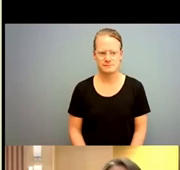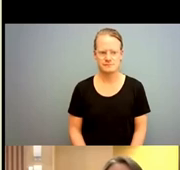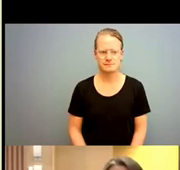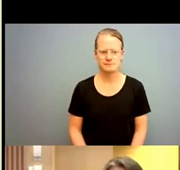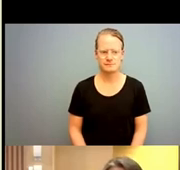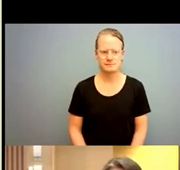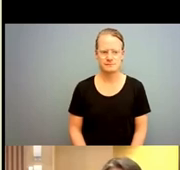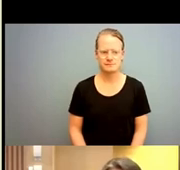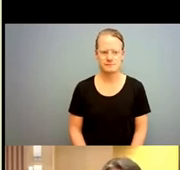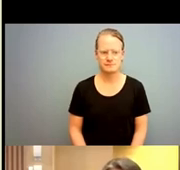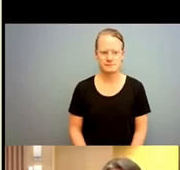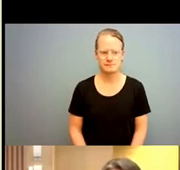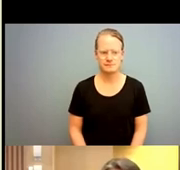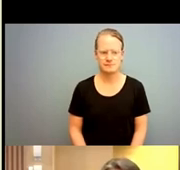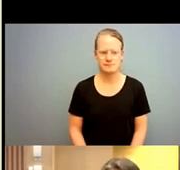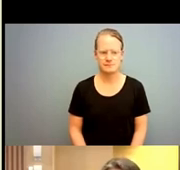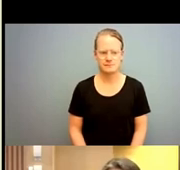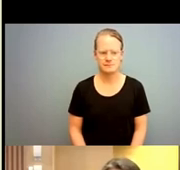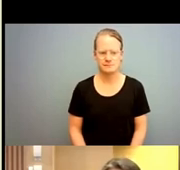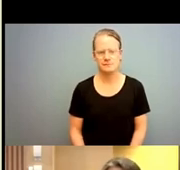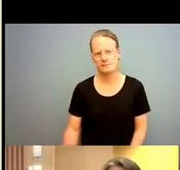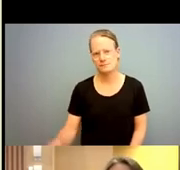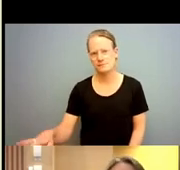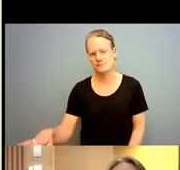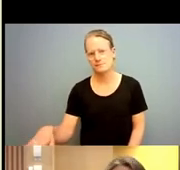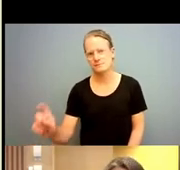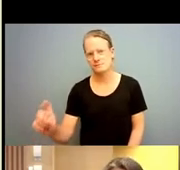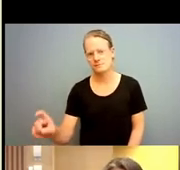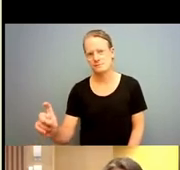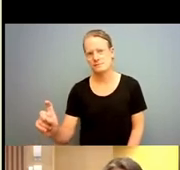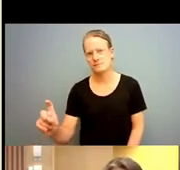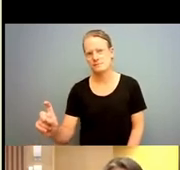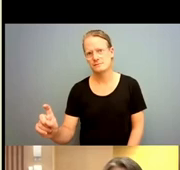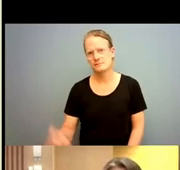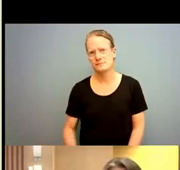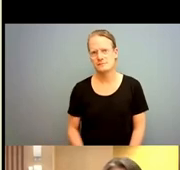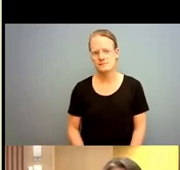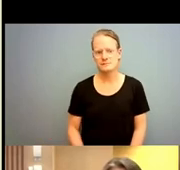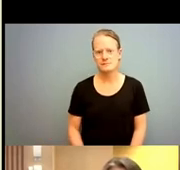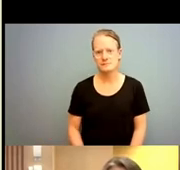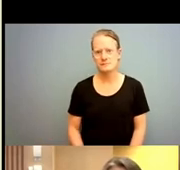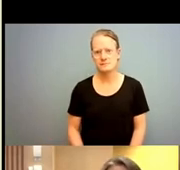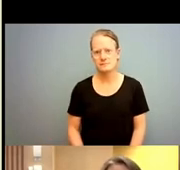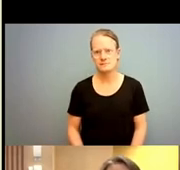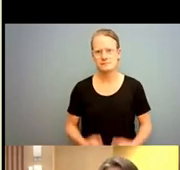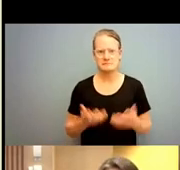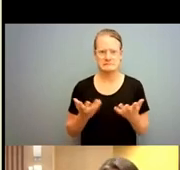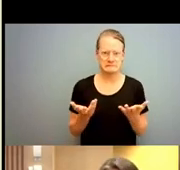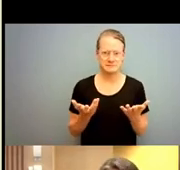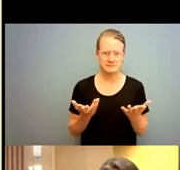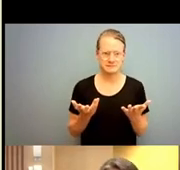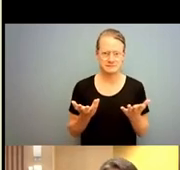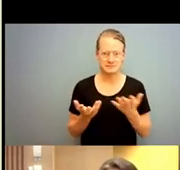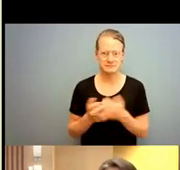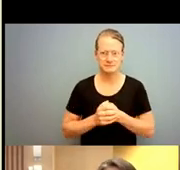puhutsi vuotta tähän dementiä. Ilä ässi, mä lipsi älki mietihi, altsisi tähän muistali